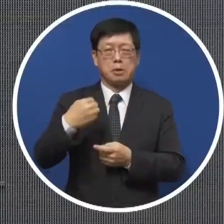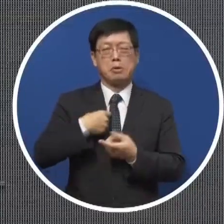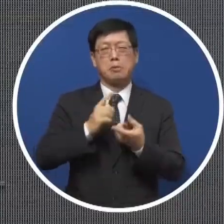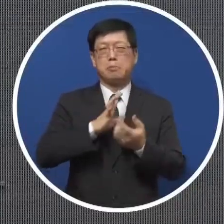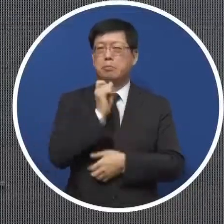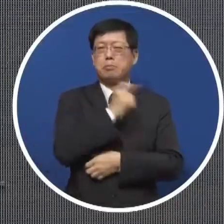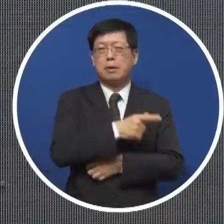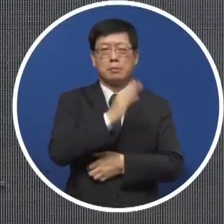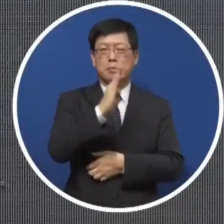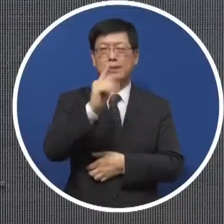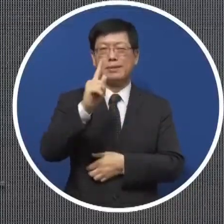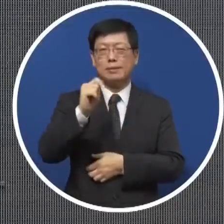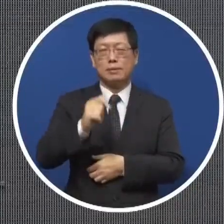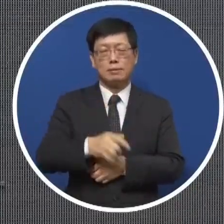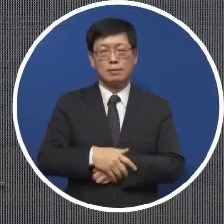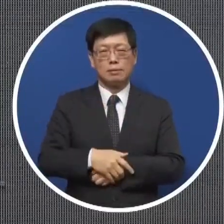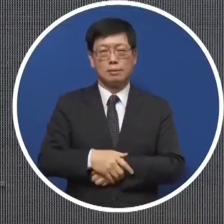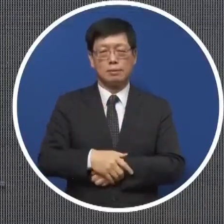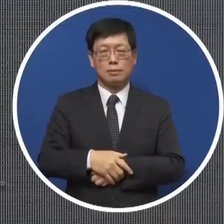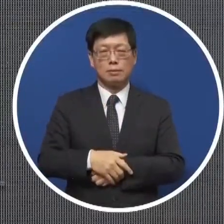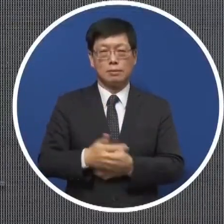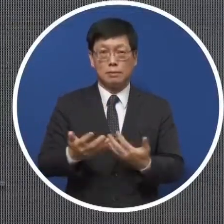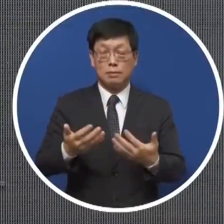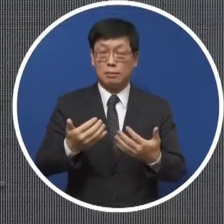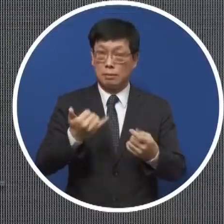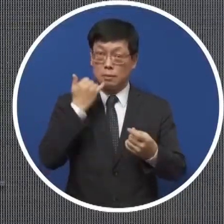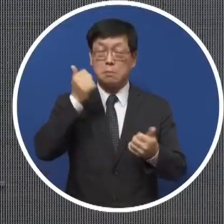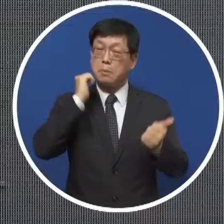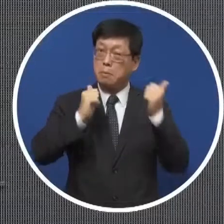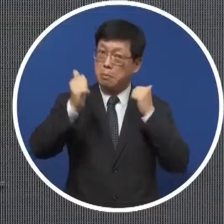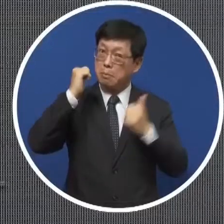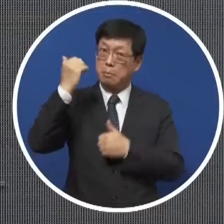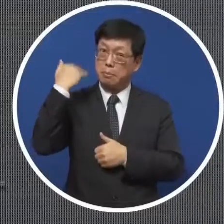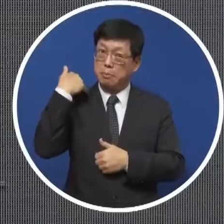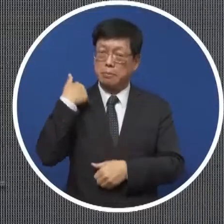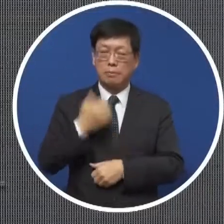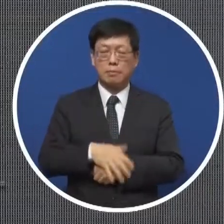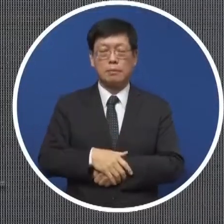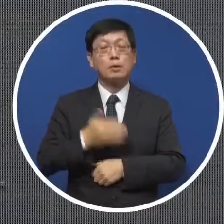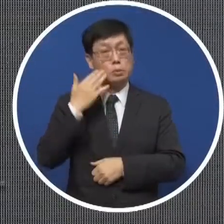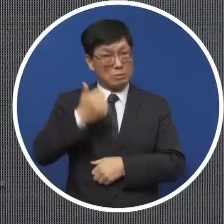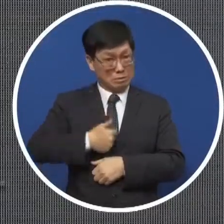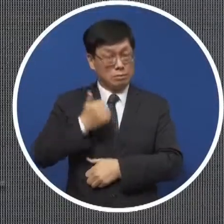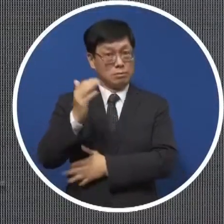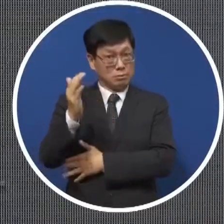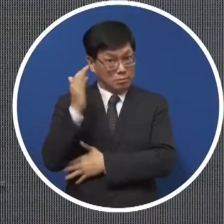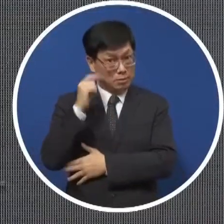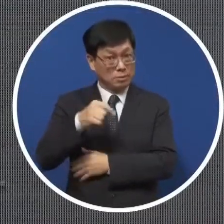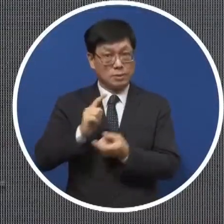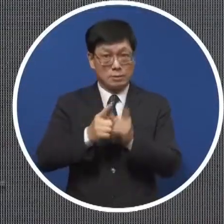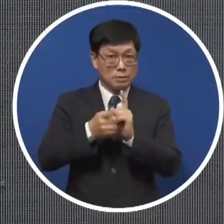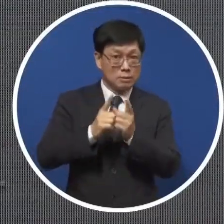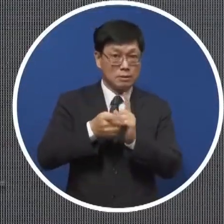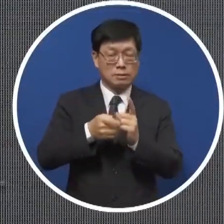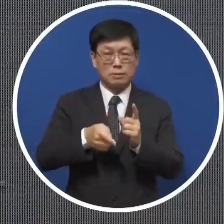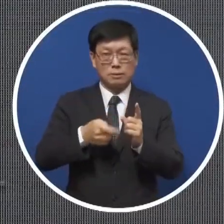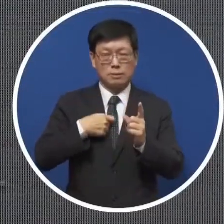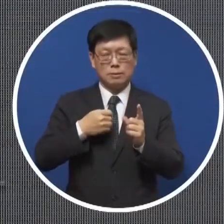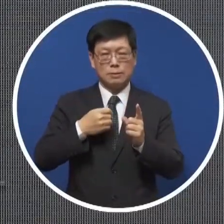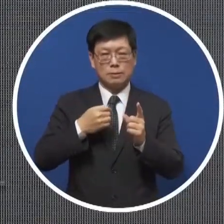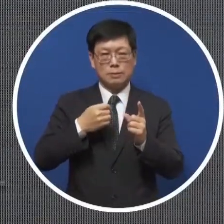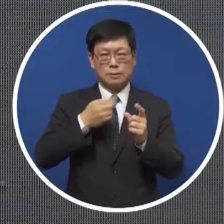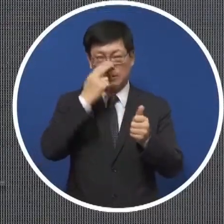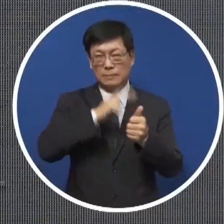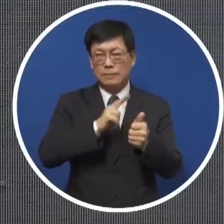买 BNT 疫苗，可以回想看看，如果政府是这样的一个做法的